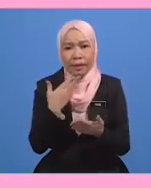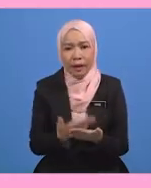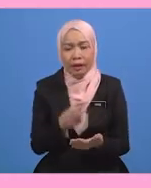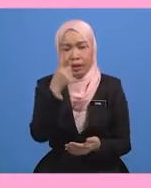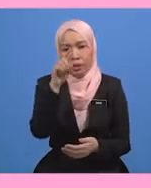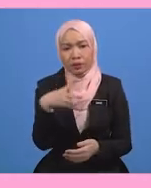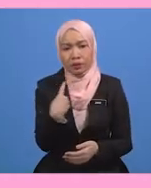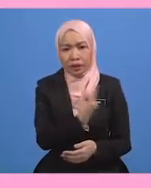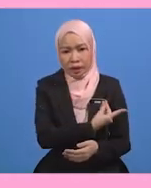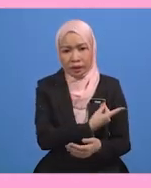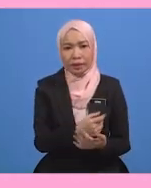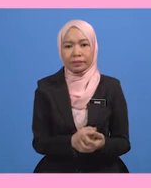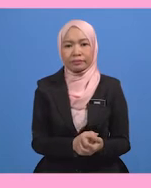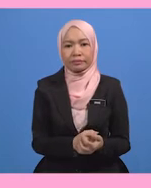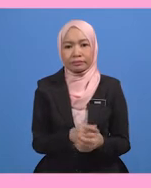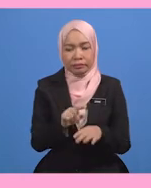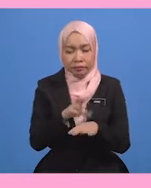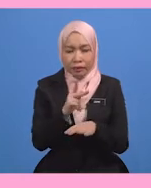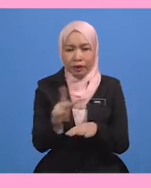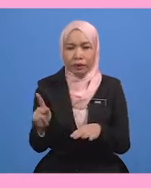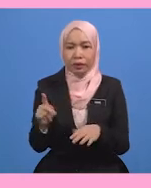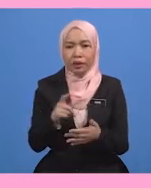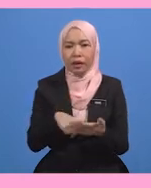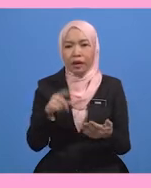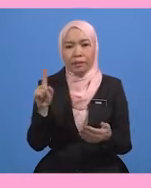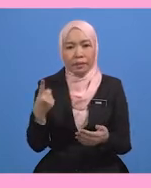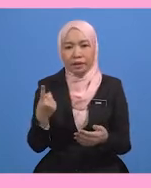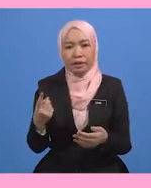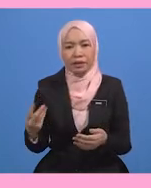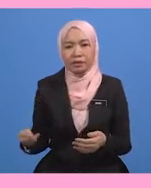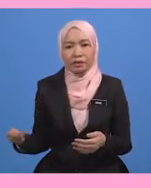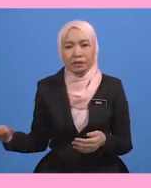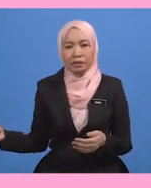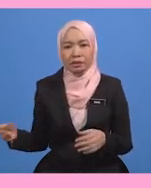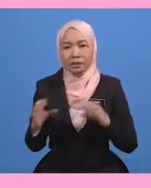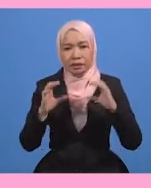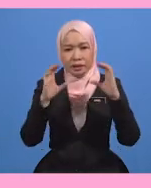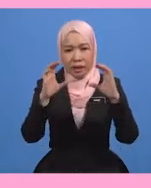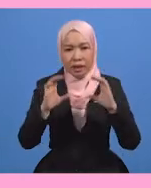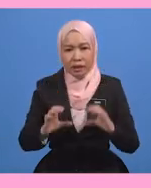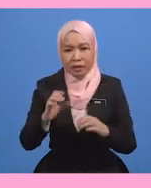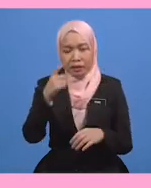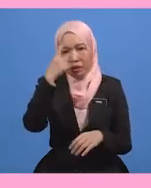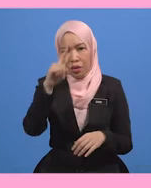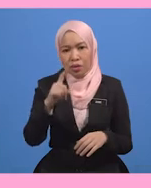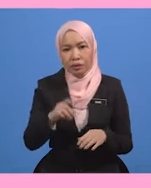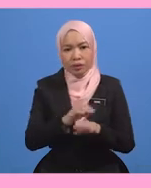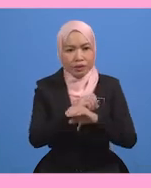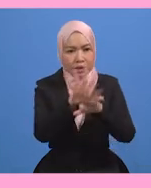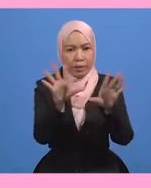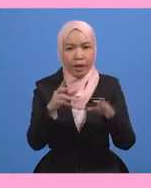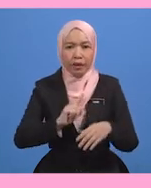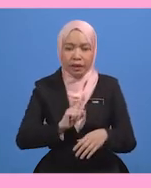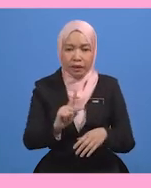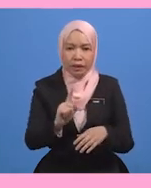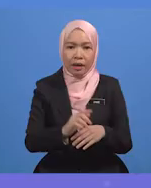Berdakwahlah murid-murid menggunakan medium apa sahaja sekalipun dengan bakat dan kecenderungan kita